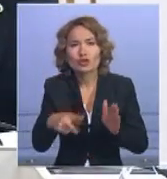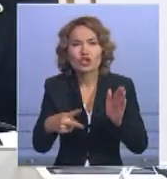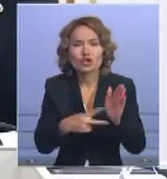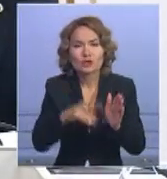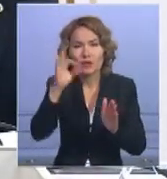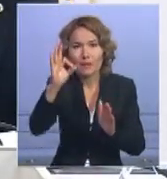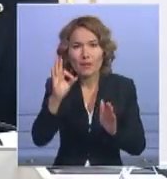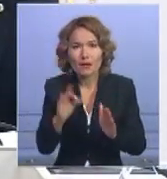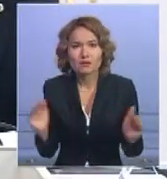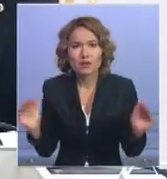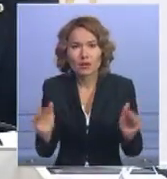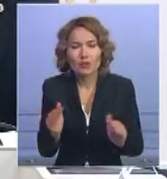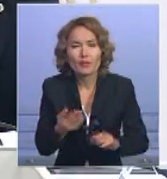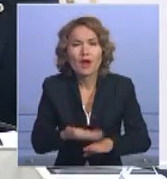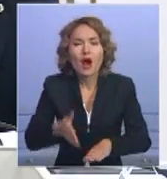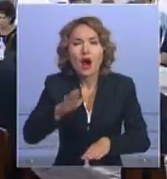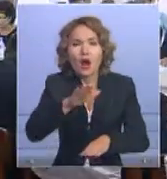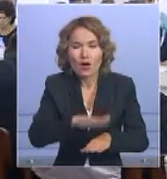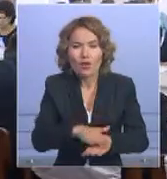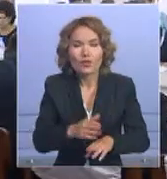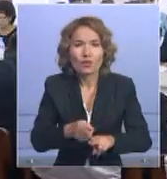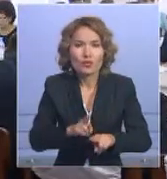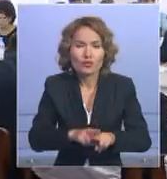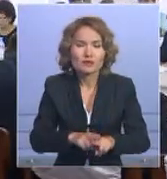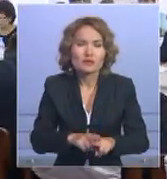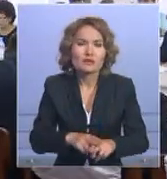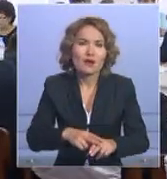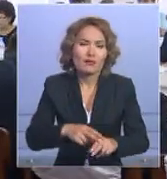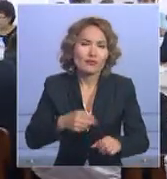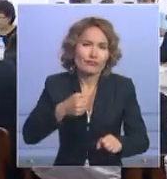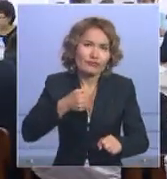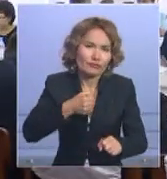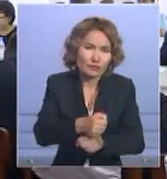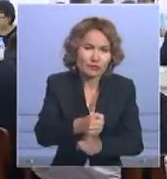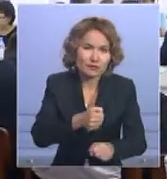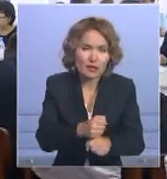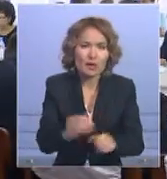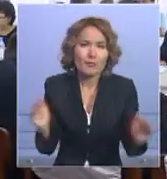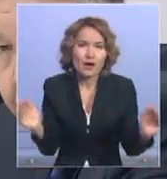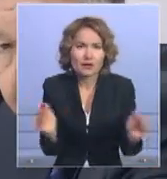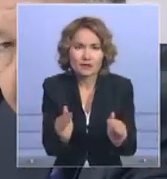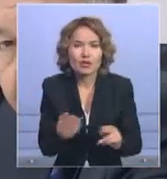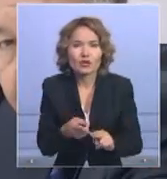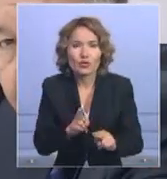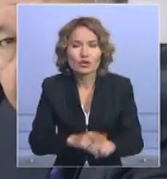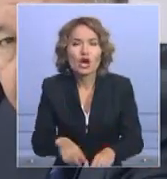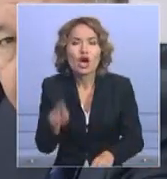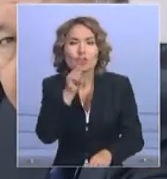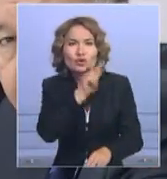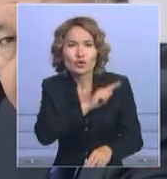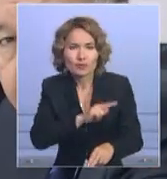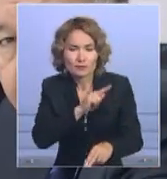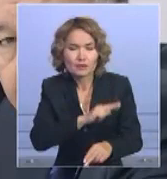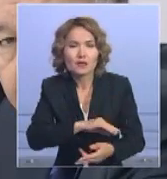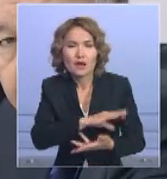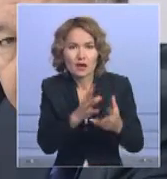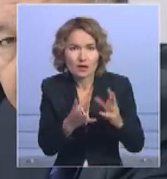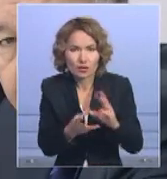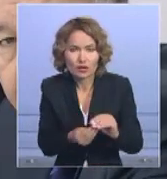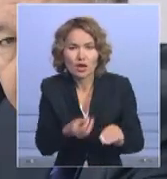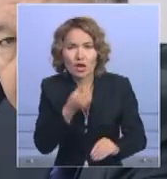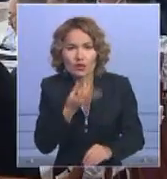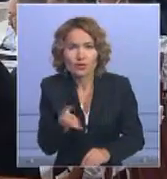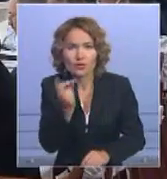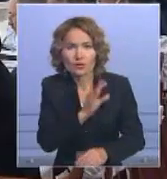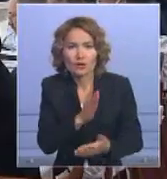және аса ауыр қылмыстар 1,5 есеге азайып отыр. Жиынға қатысушылардың айтуынша, бұл жауапты органдар атқарған жұмыстың оң нәтижесі.